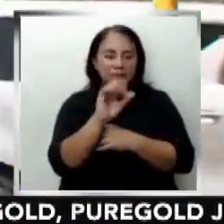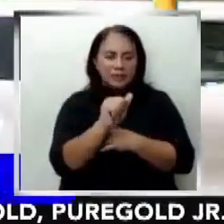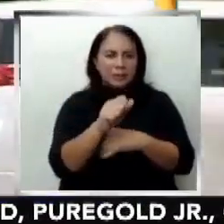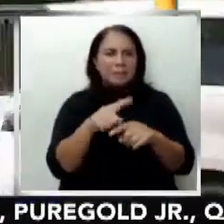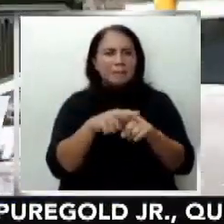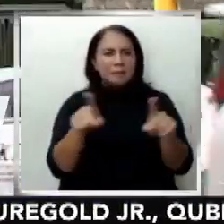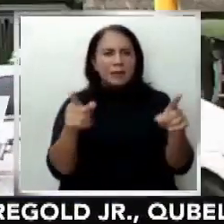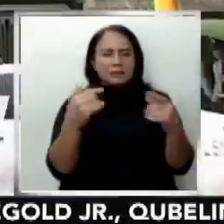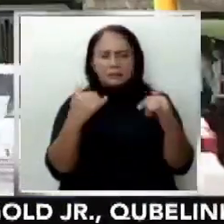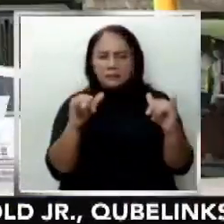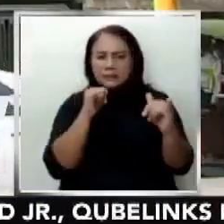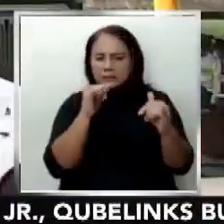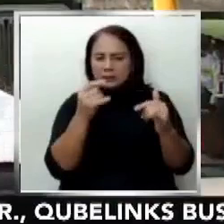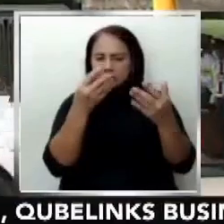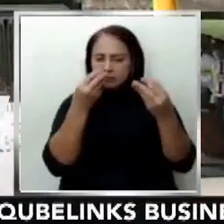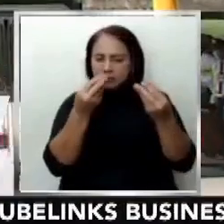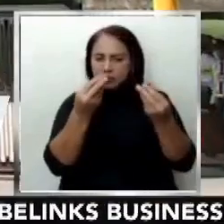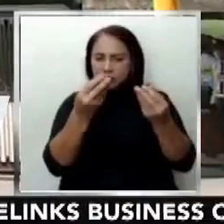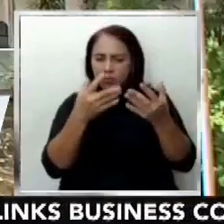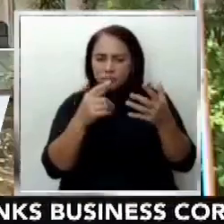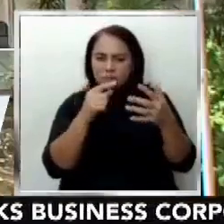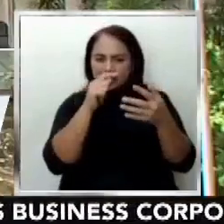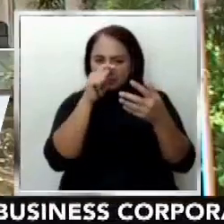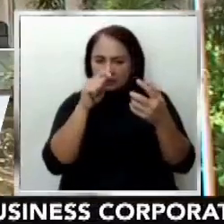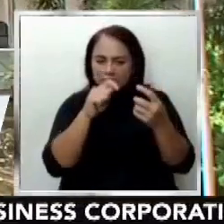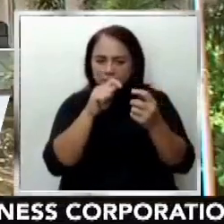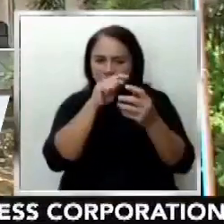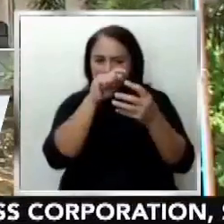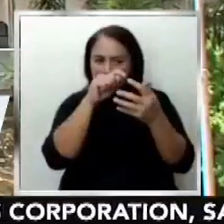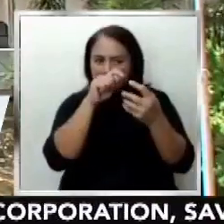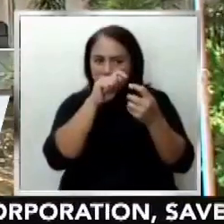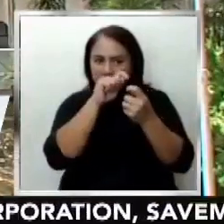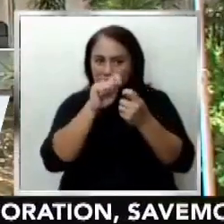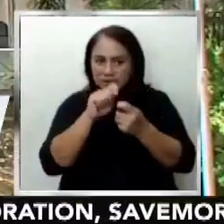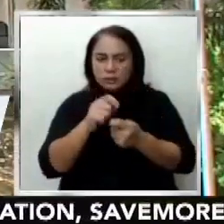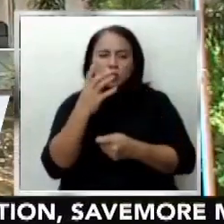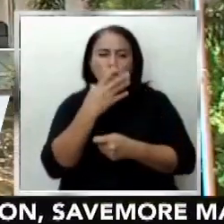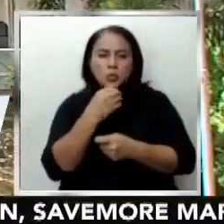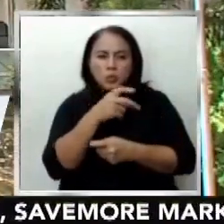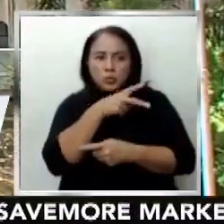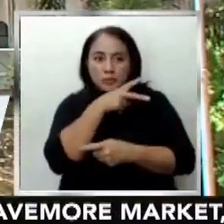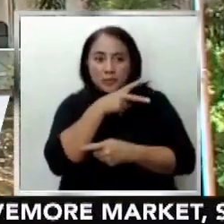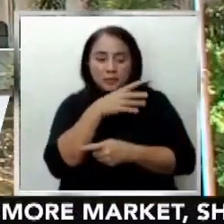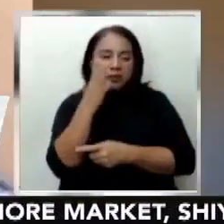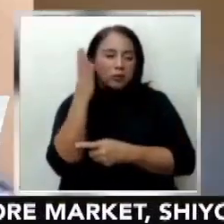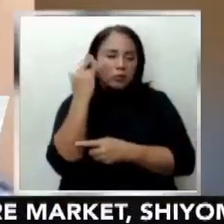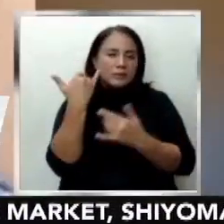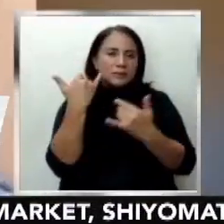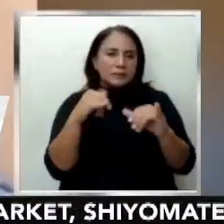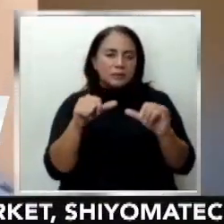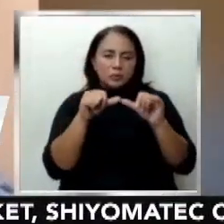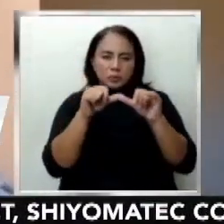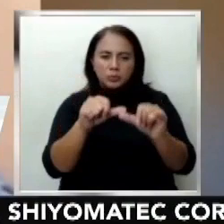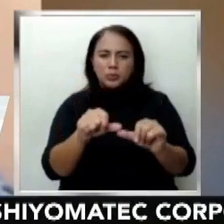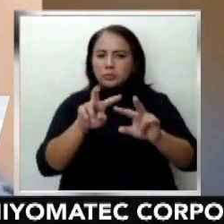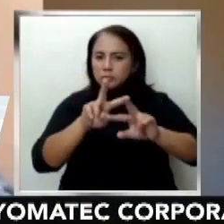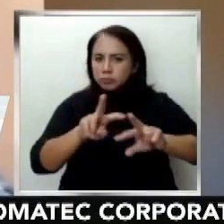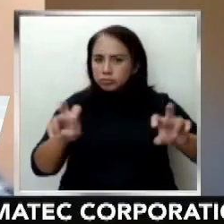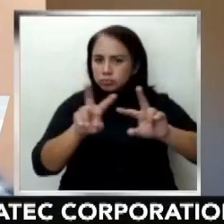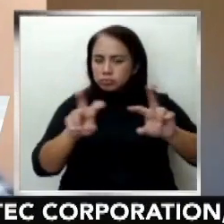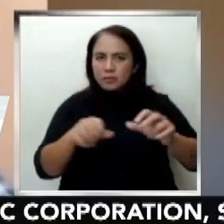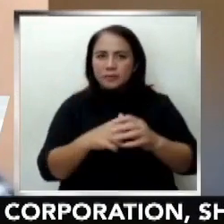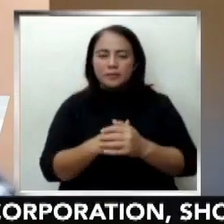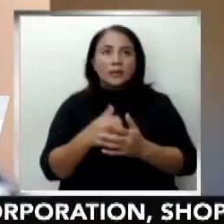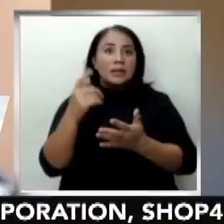pa nagbibigay ng detalye sa pagkakakilanlaan ng suspect ayon sa kagawaran dahil patuloy pa ang investigasyon. Noong nakarang